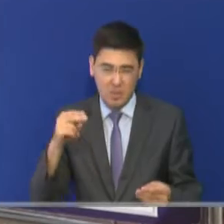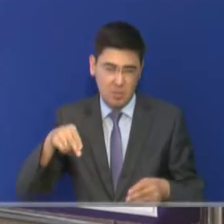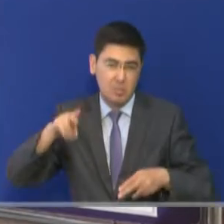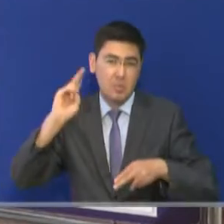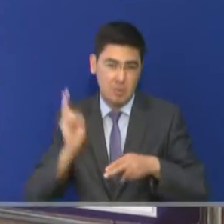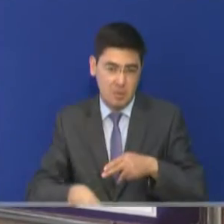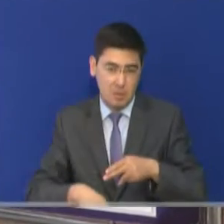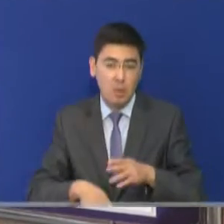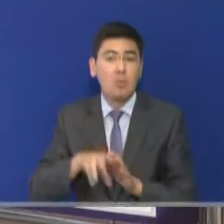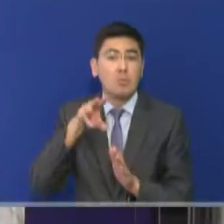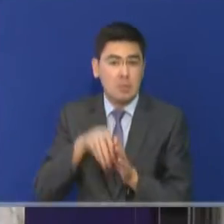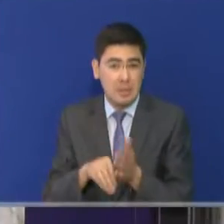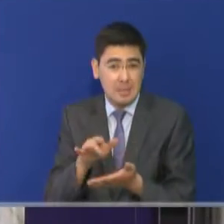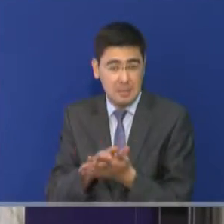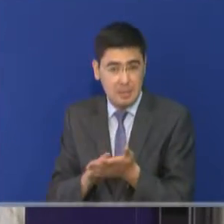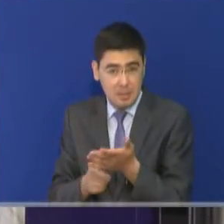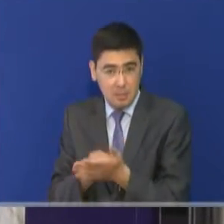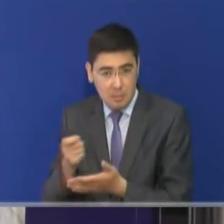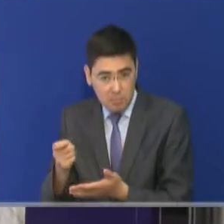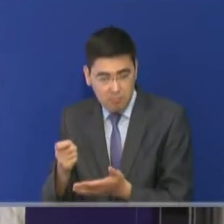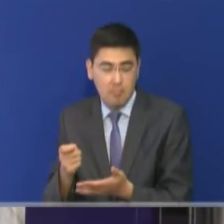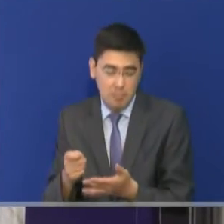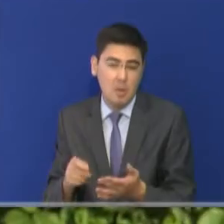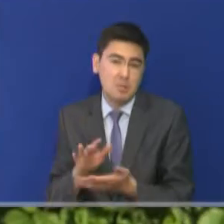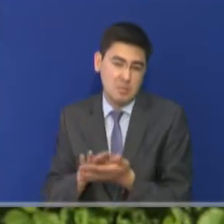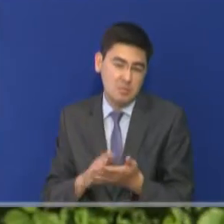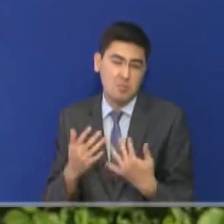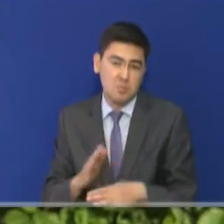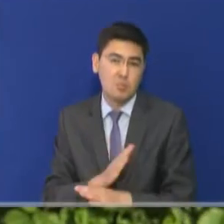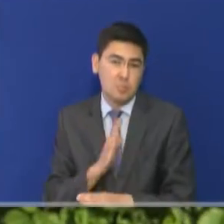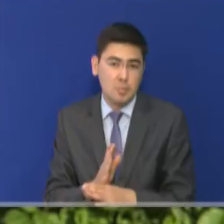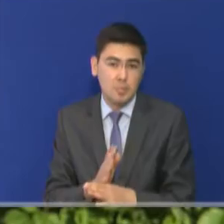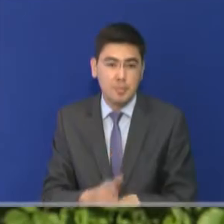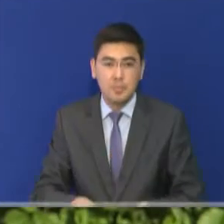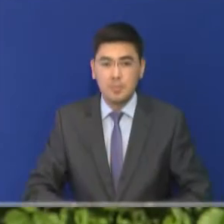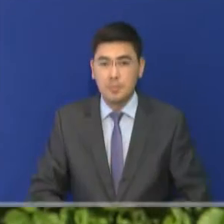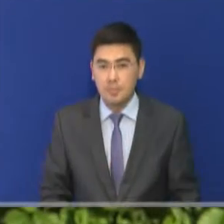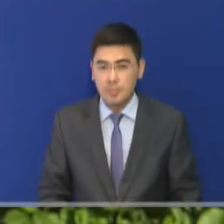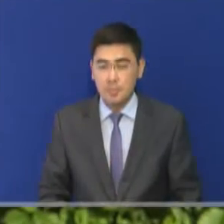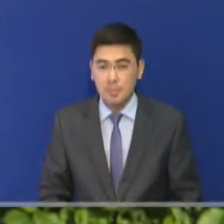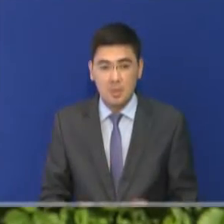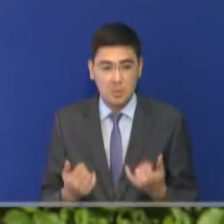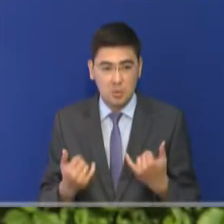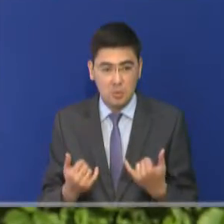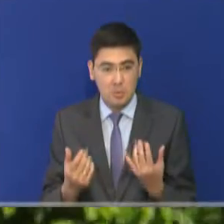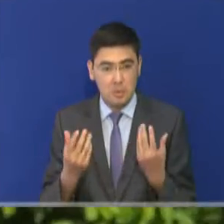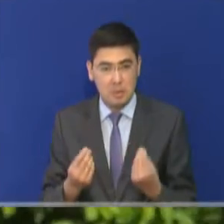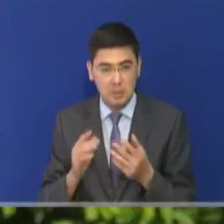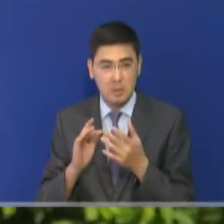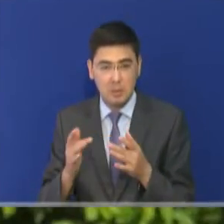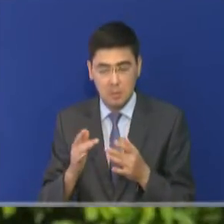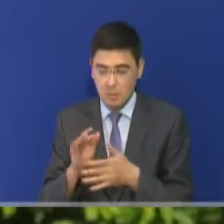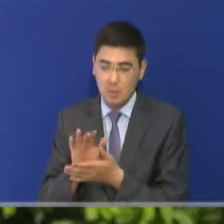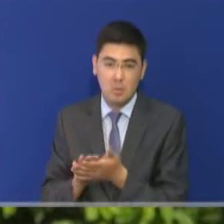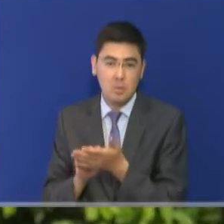этим остановлен и прием заявок на получение пособия. На сегодня уже портал приема заявлений остановлен,